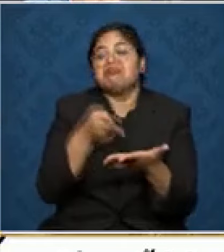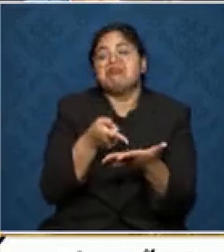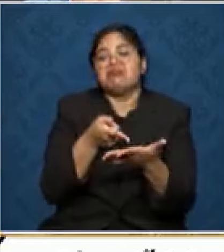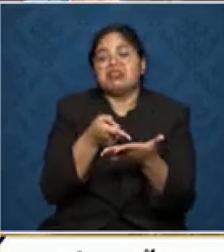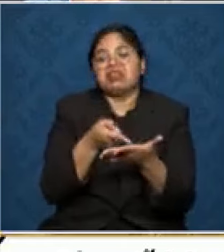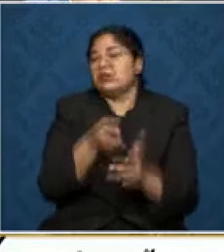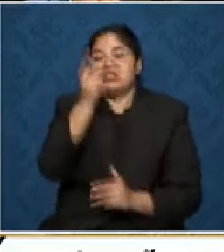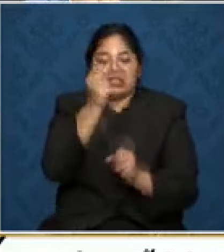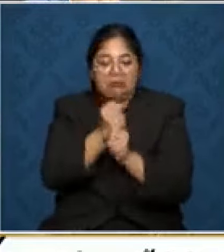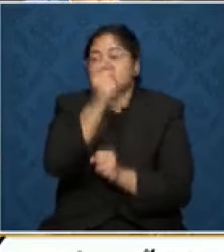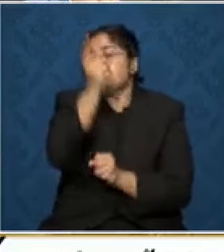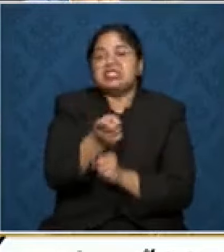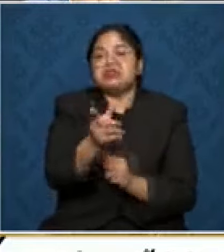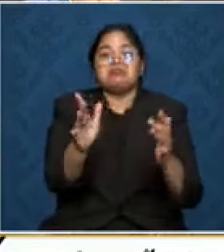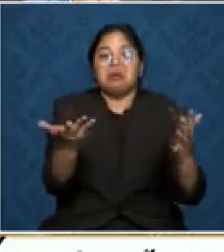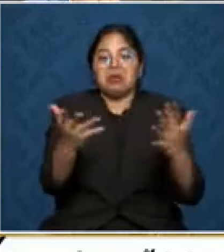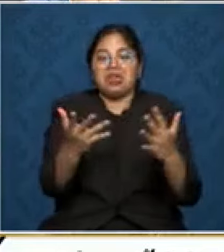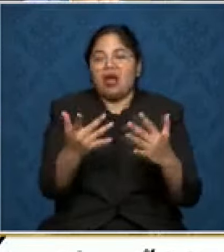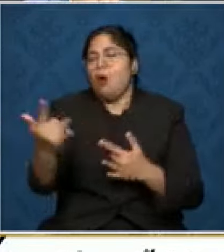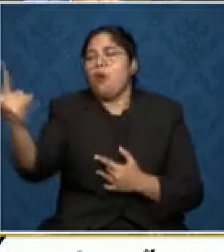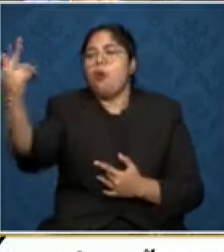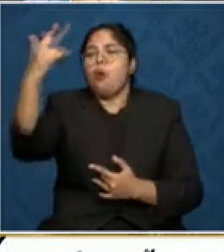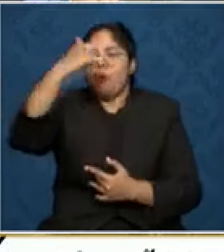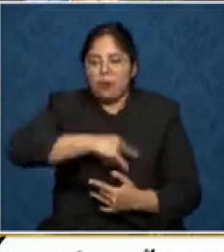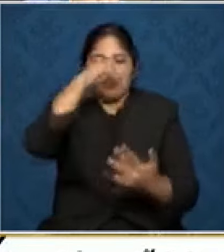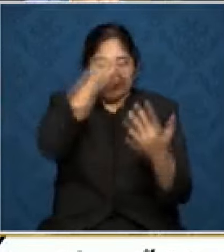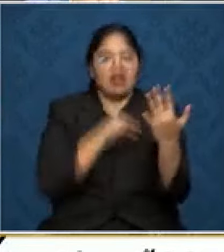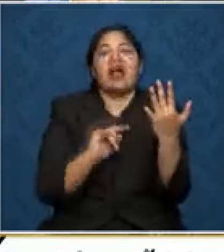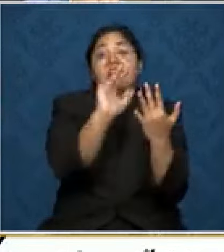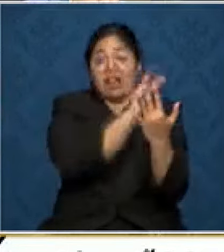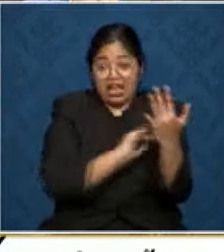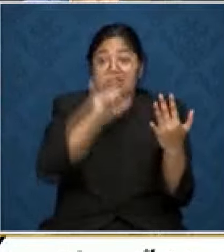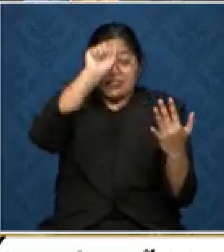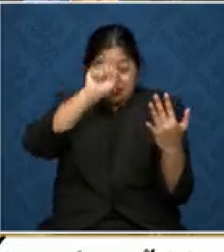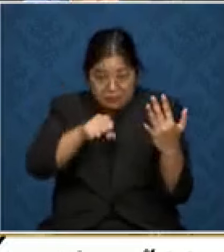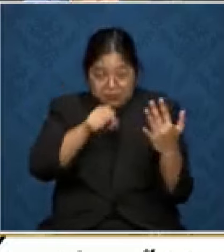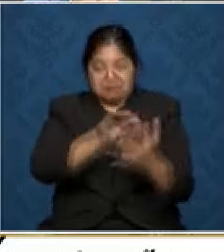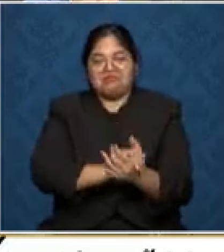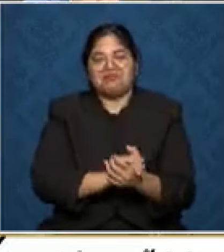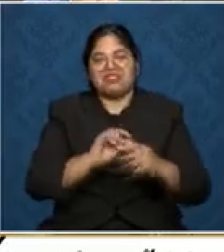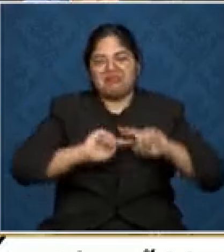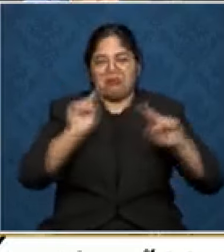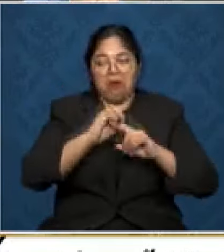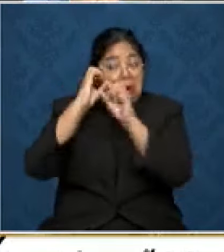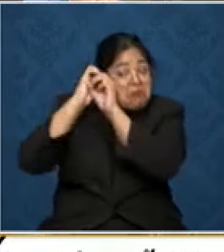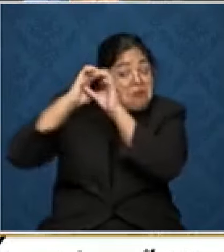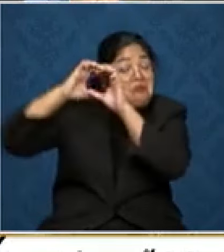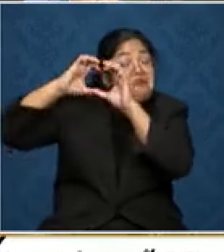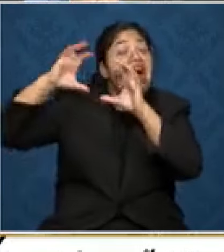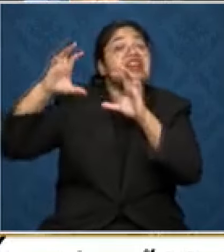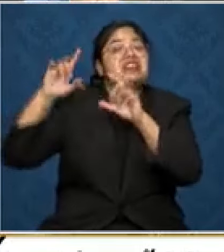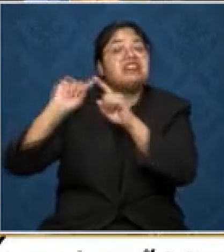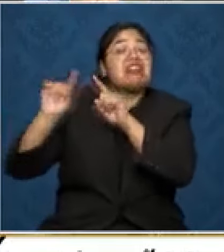ลมกลับถึงเมเมืองไทยคนรู้ทันเขาถึงบอกว่าแค่เอาฝันมา